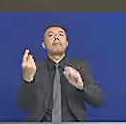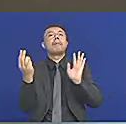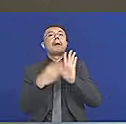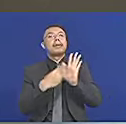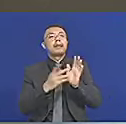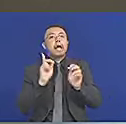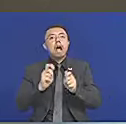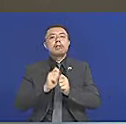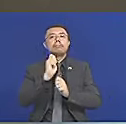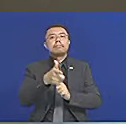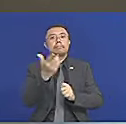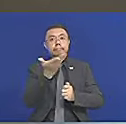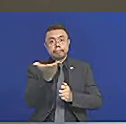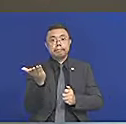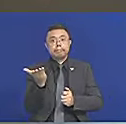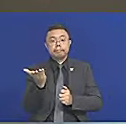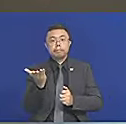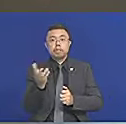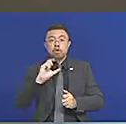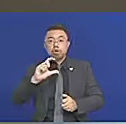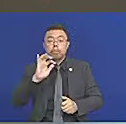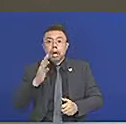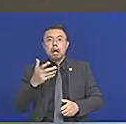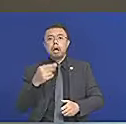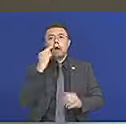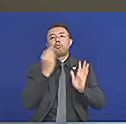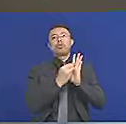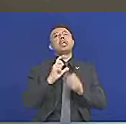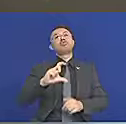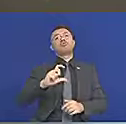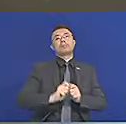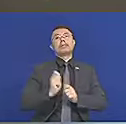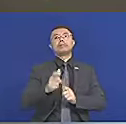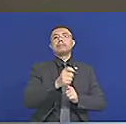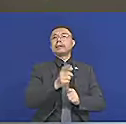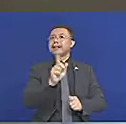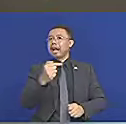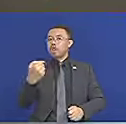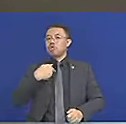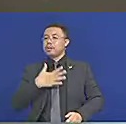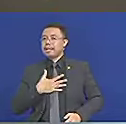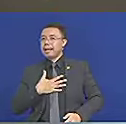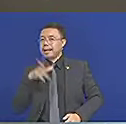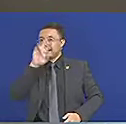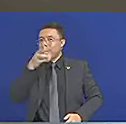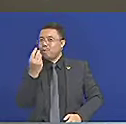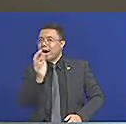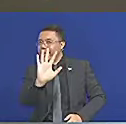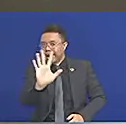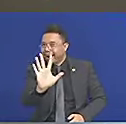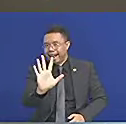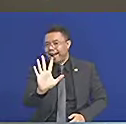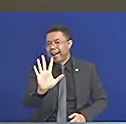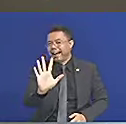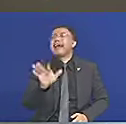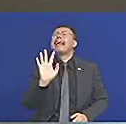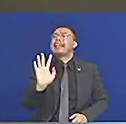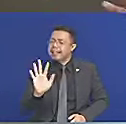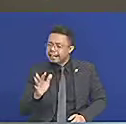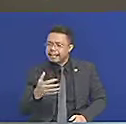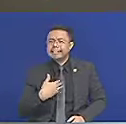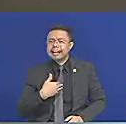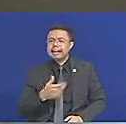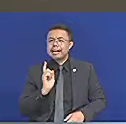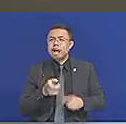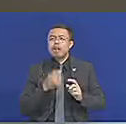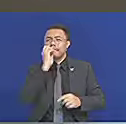miliar. Kok cukup Pak? Ya nyatanya cukup. Anda jangan tuduh saya lagi cari uang. Nanti saja saya kalau